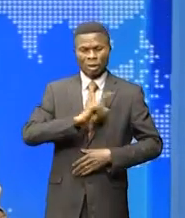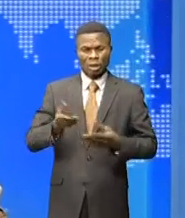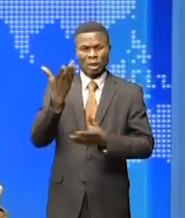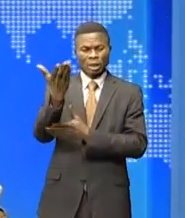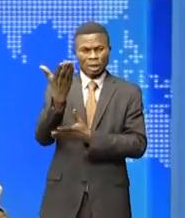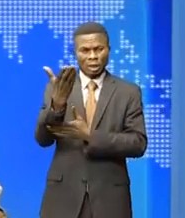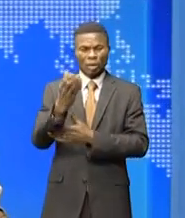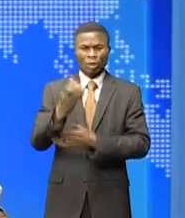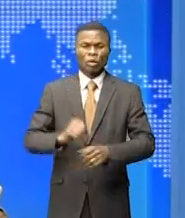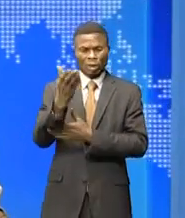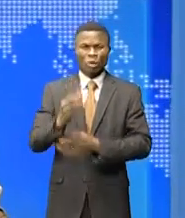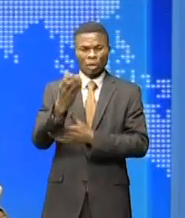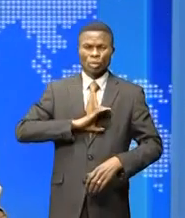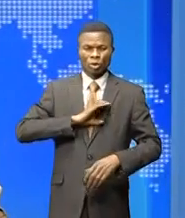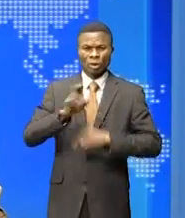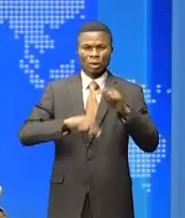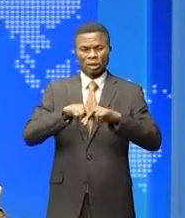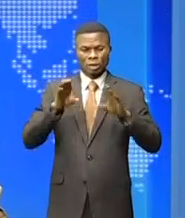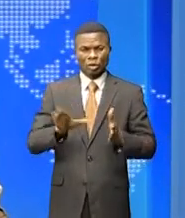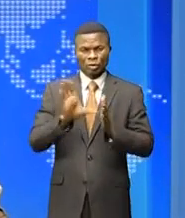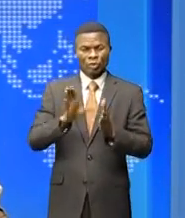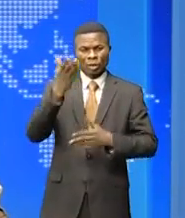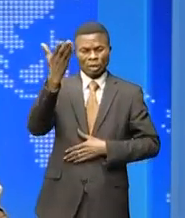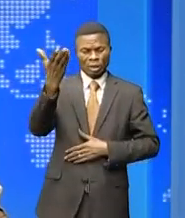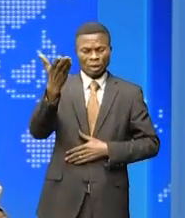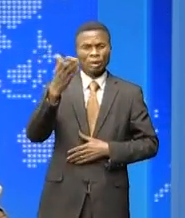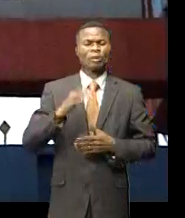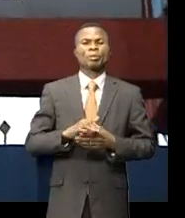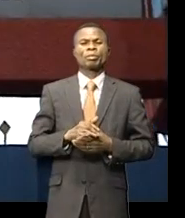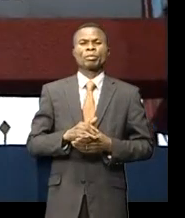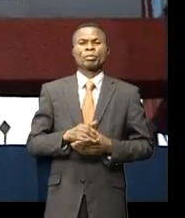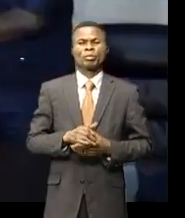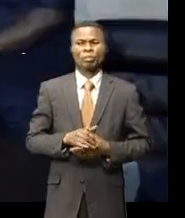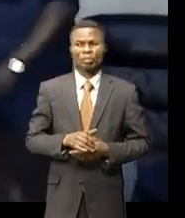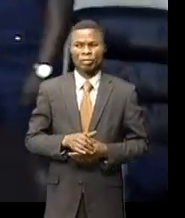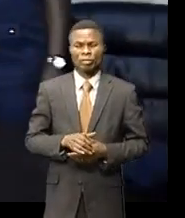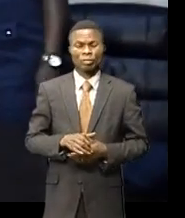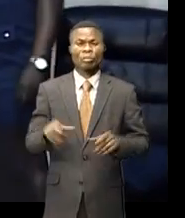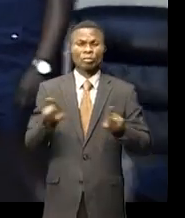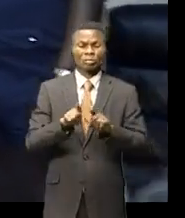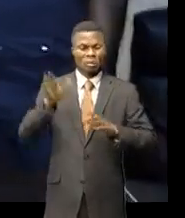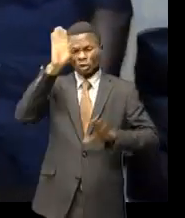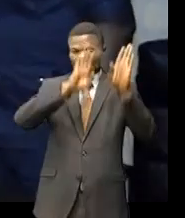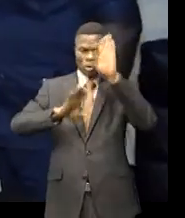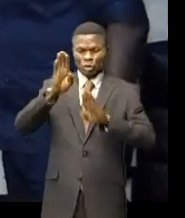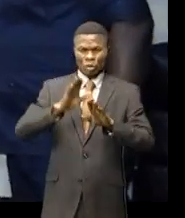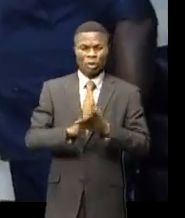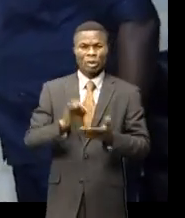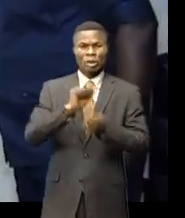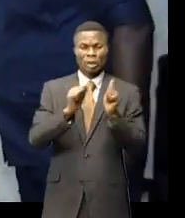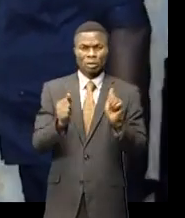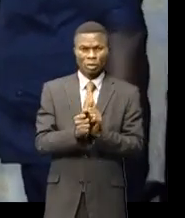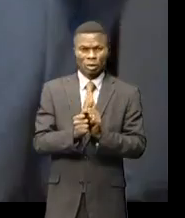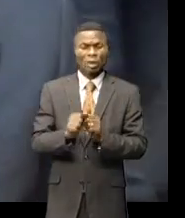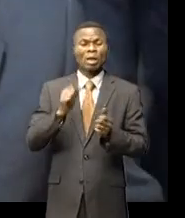sollicité l'apport de la police. Cédric Nina nous en parle. Apparemment bouleversé par la dimension que prennent